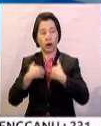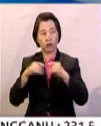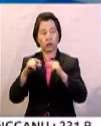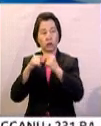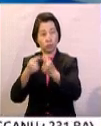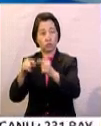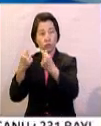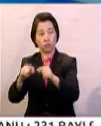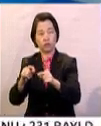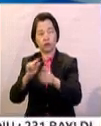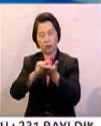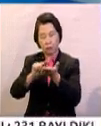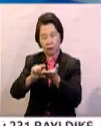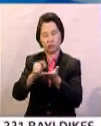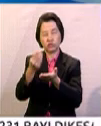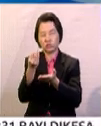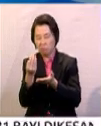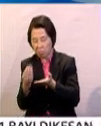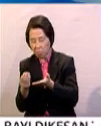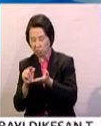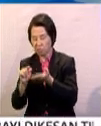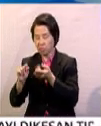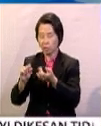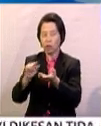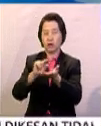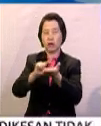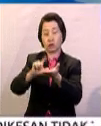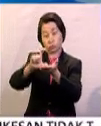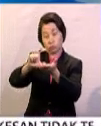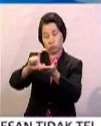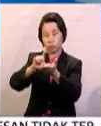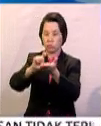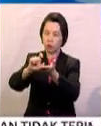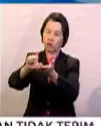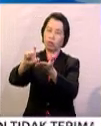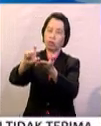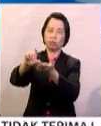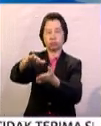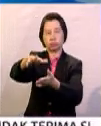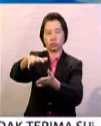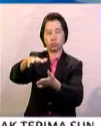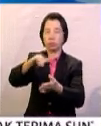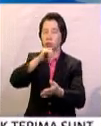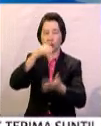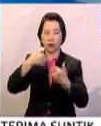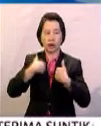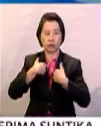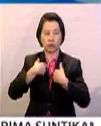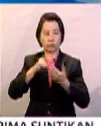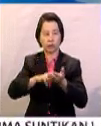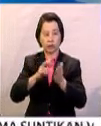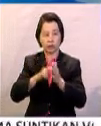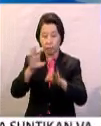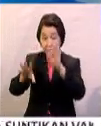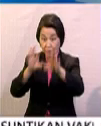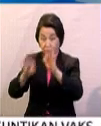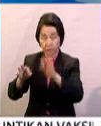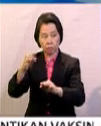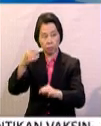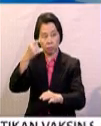golongan yang berpendapatan rendah, sederhana rendah dan juga sederhana. So dia tak ada maknanya pilihan